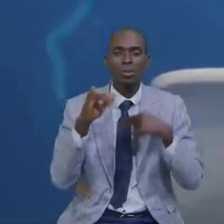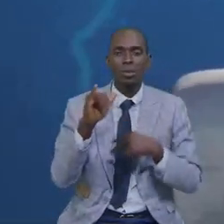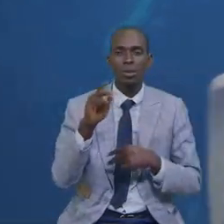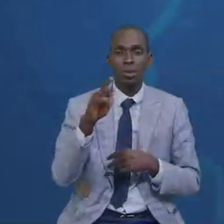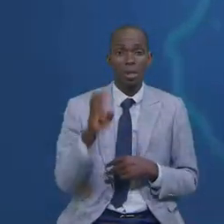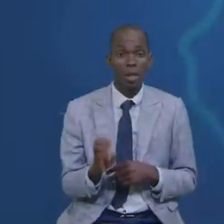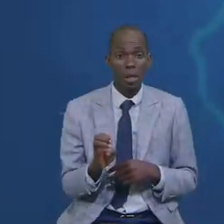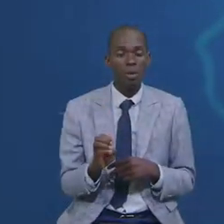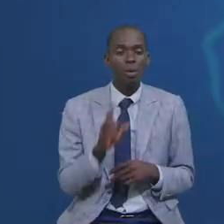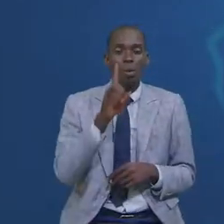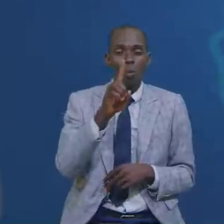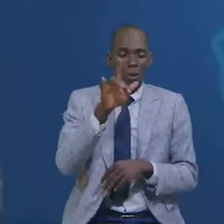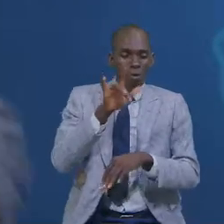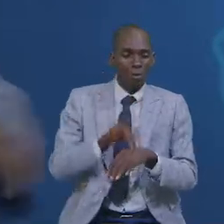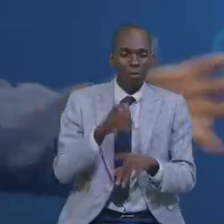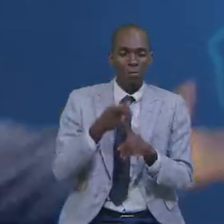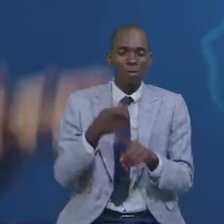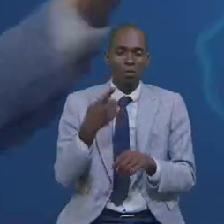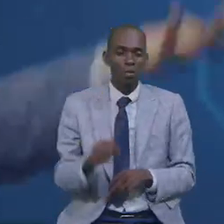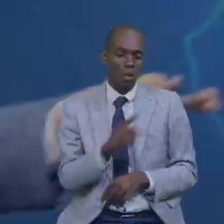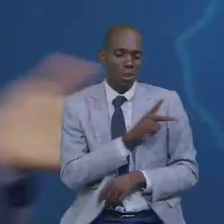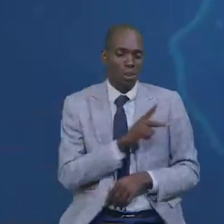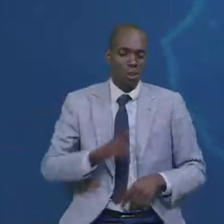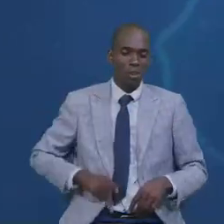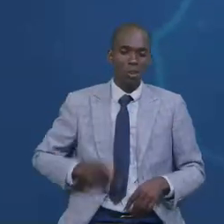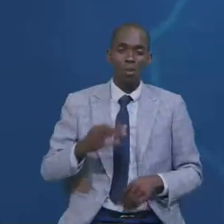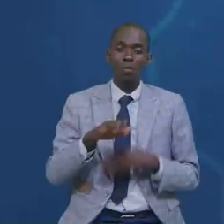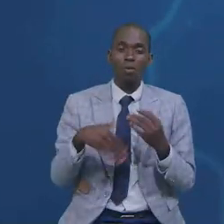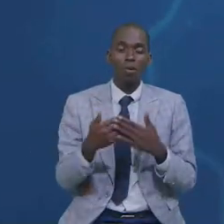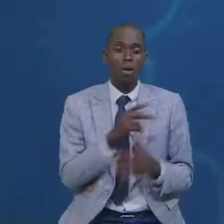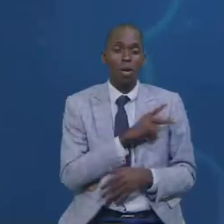une seule touche du Roi des rois